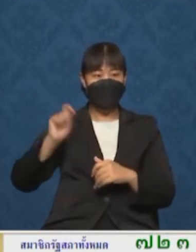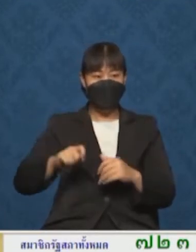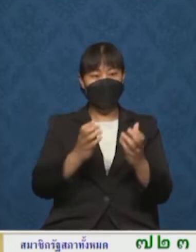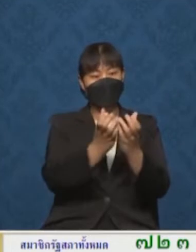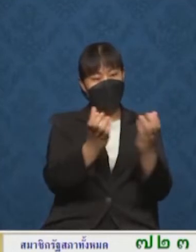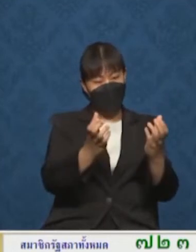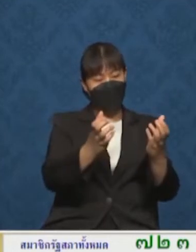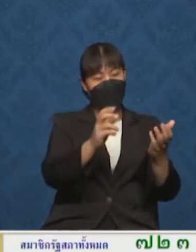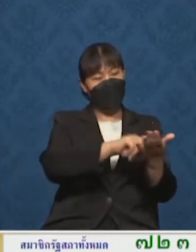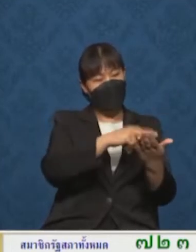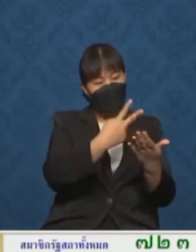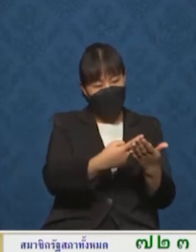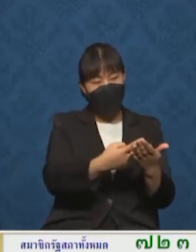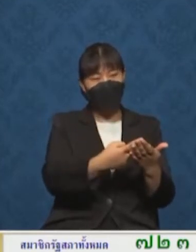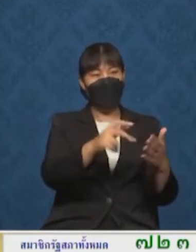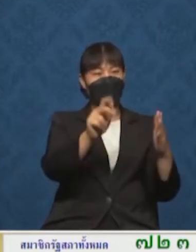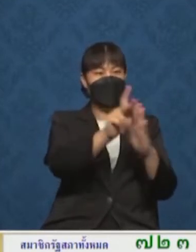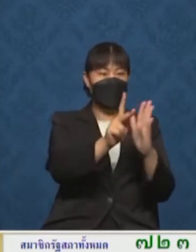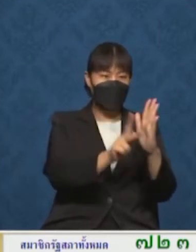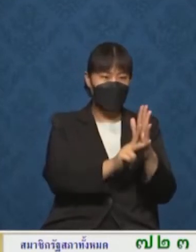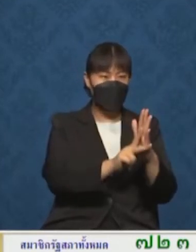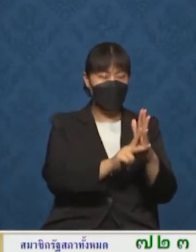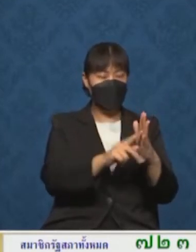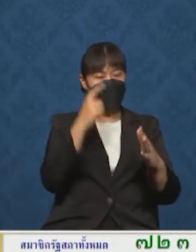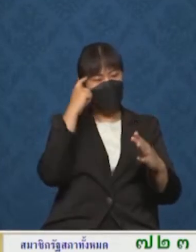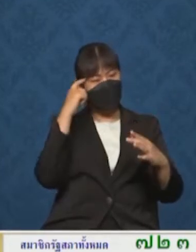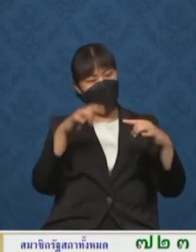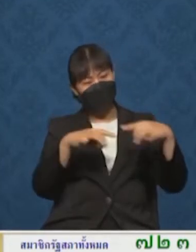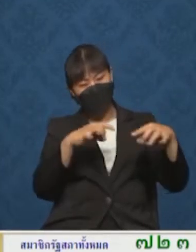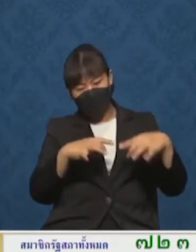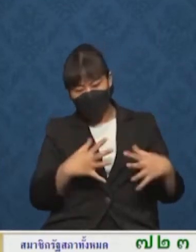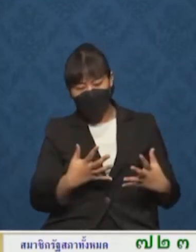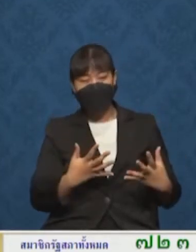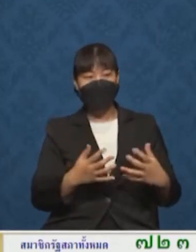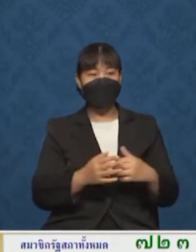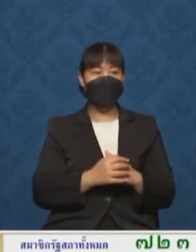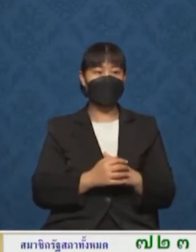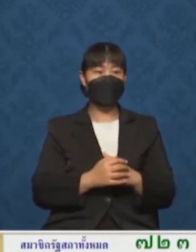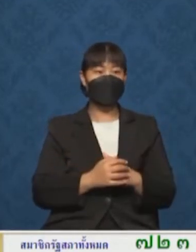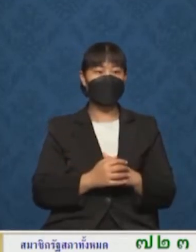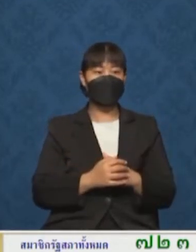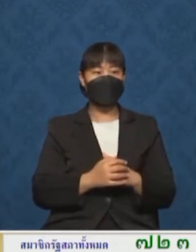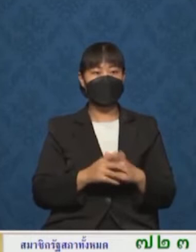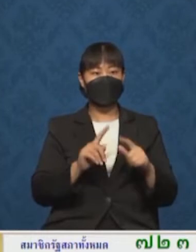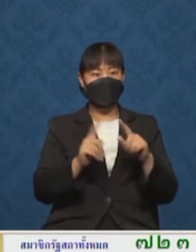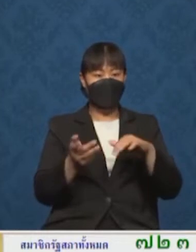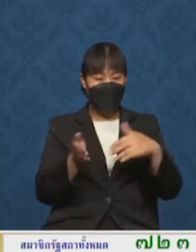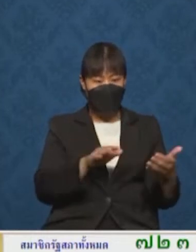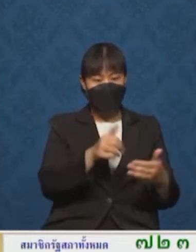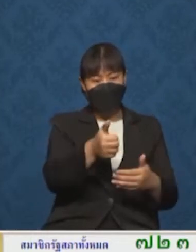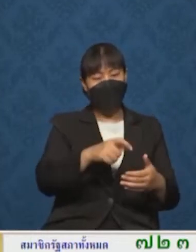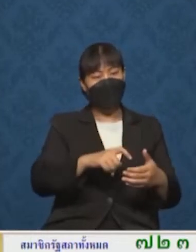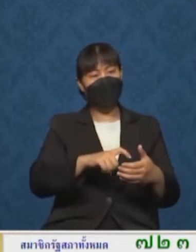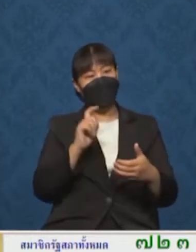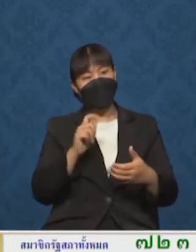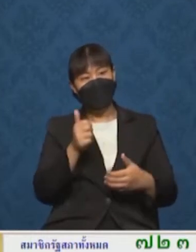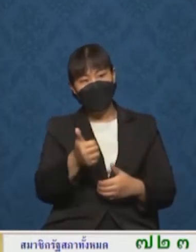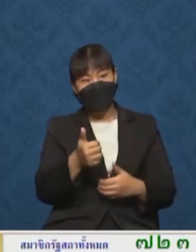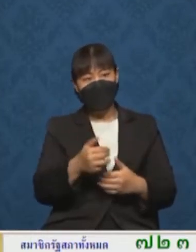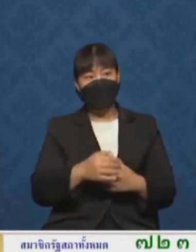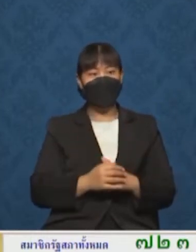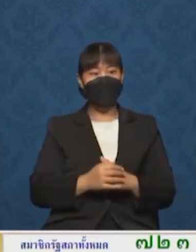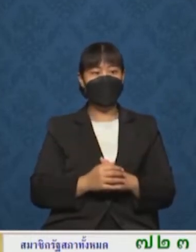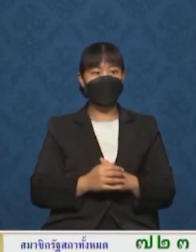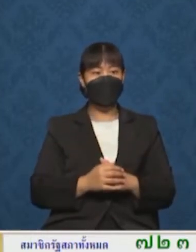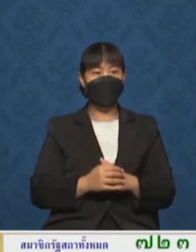วามตีความกฎหมายวาขดรบนนหรอไม่เพาเราบขัหอไม่แต่เพื่มาเป็ยุปพักได้ปอดถอนได้